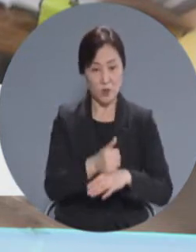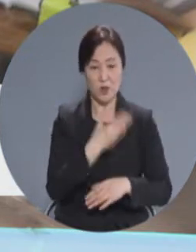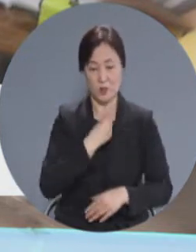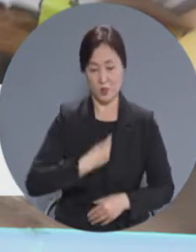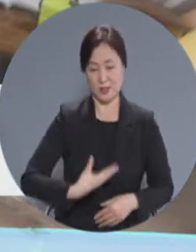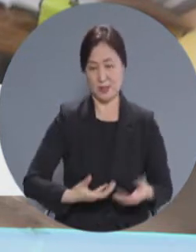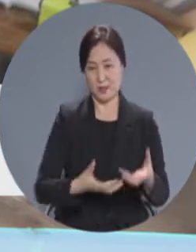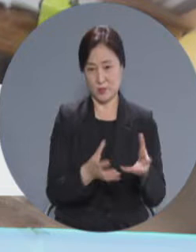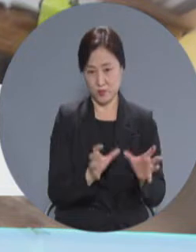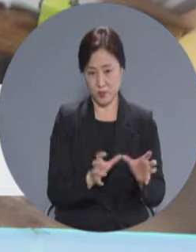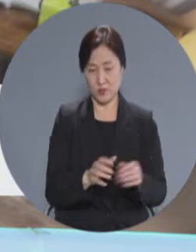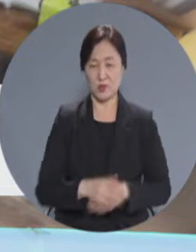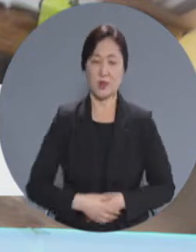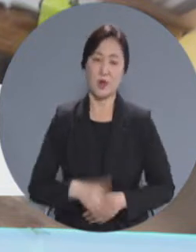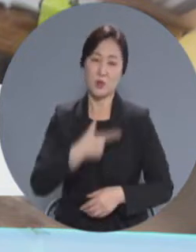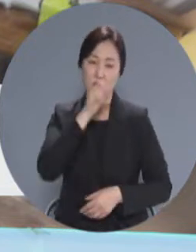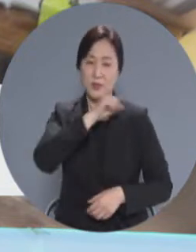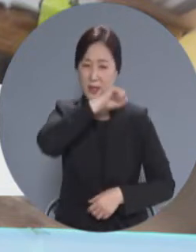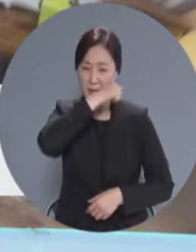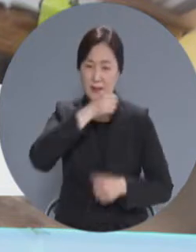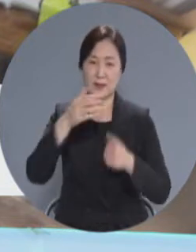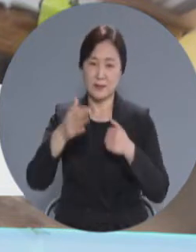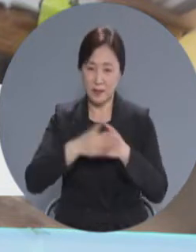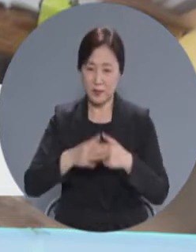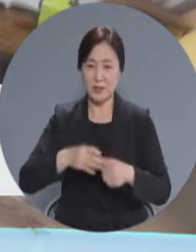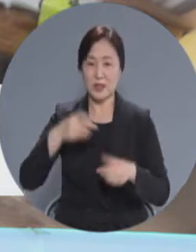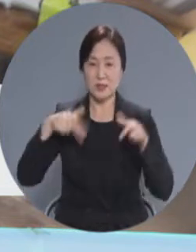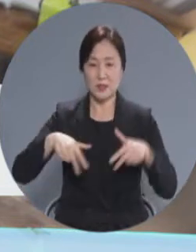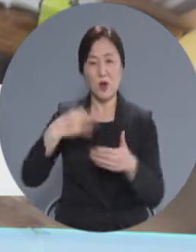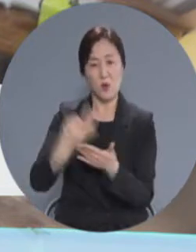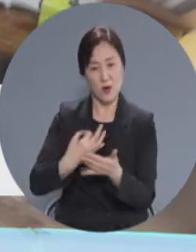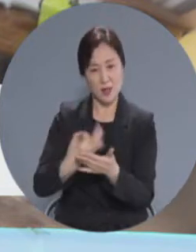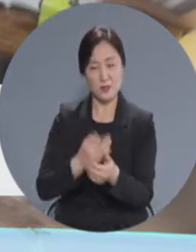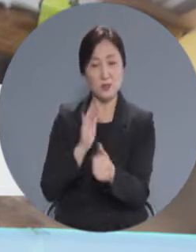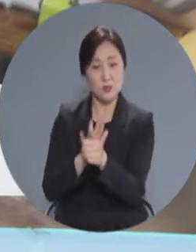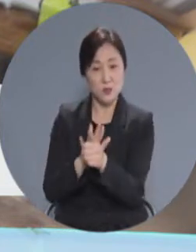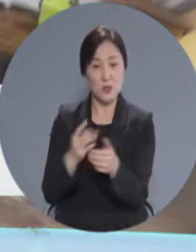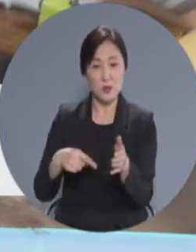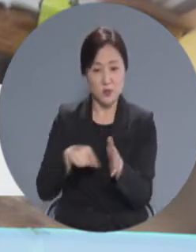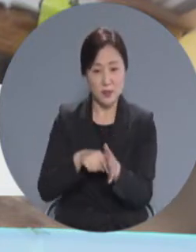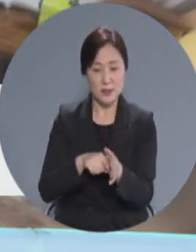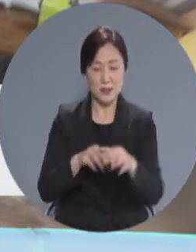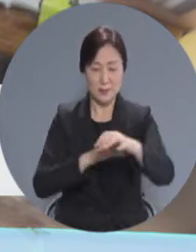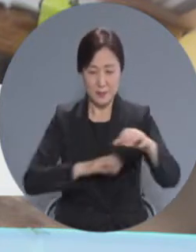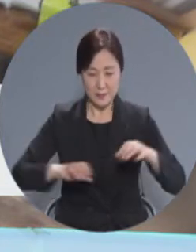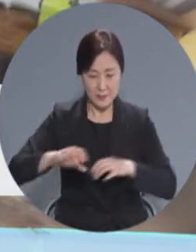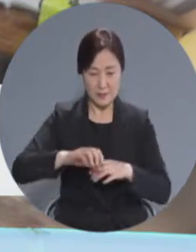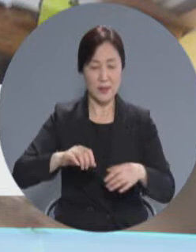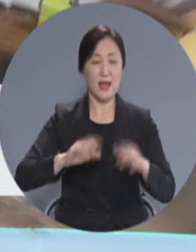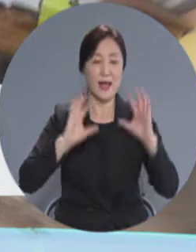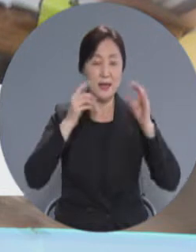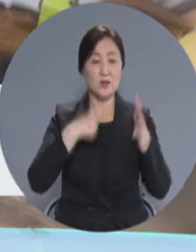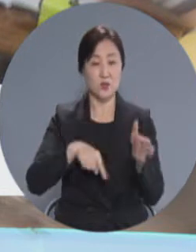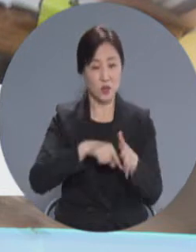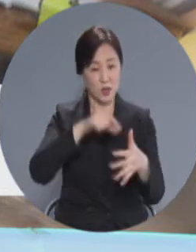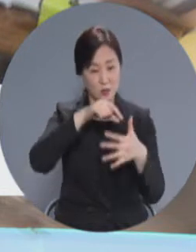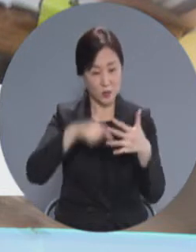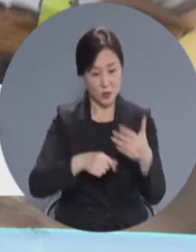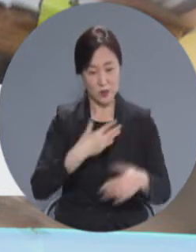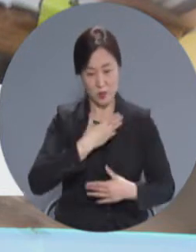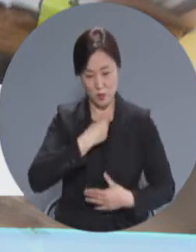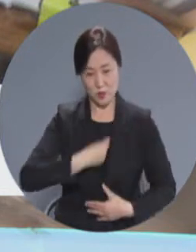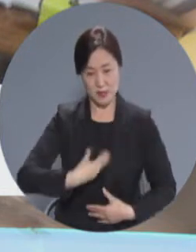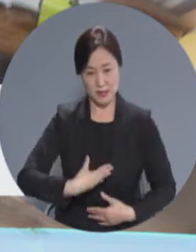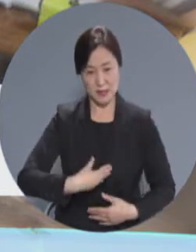예산으로 최저임금에 따른 인건비를 맞추다보니 의무적으로 아이들을 위해 사용해야 하는 복제 프로그램 비에 비율을